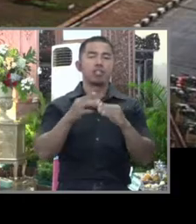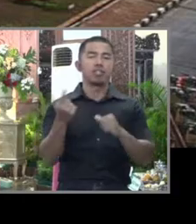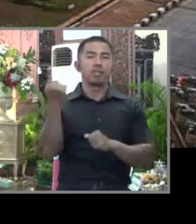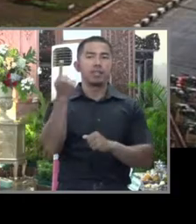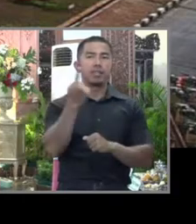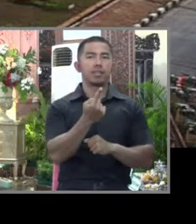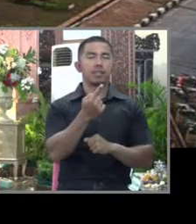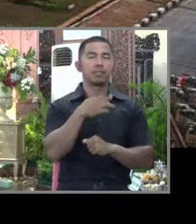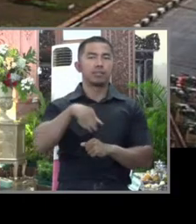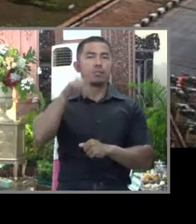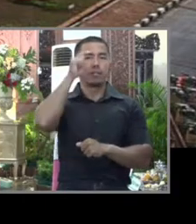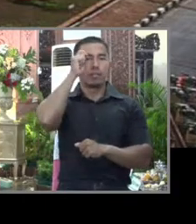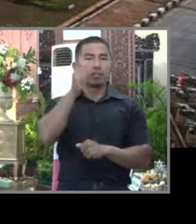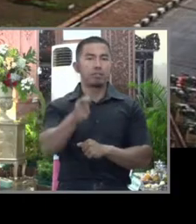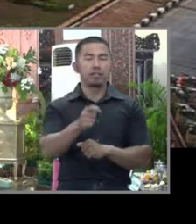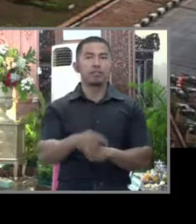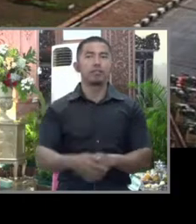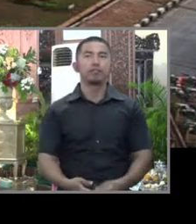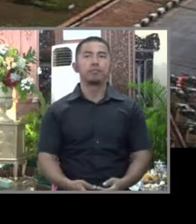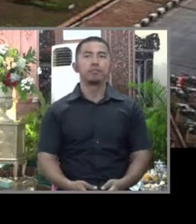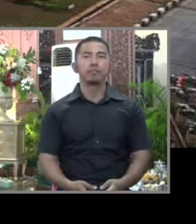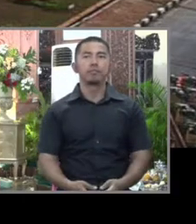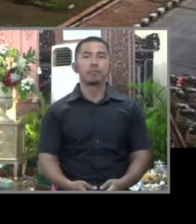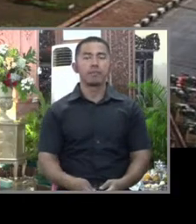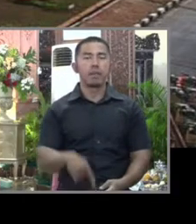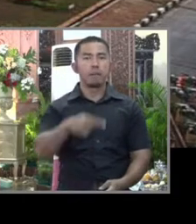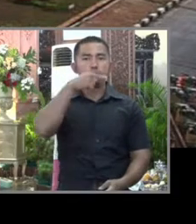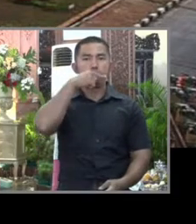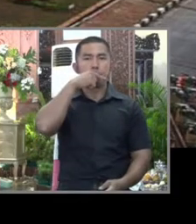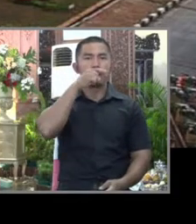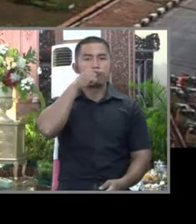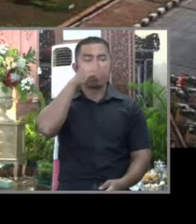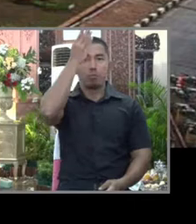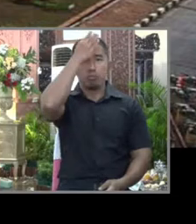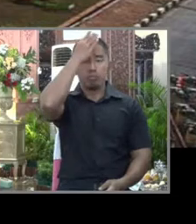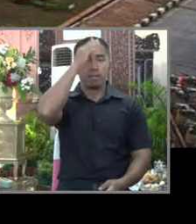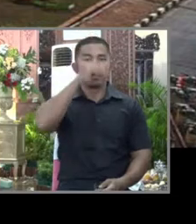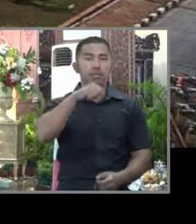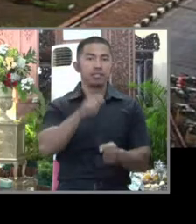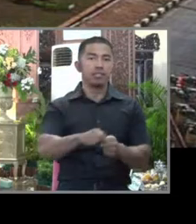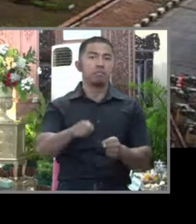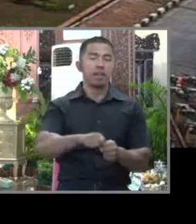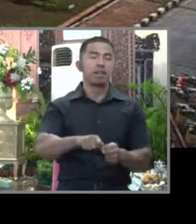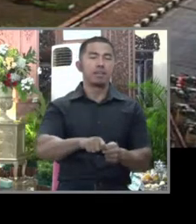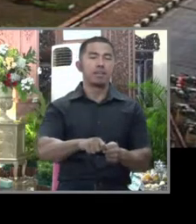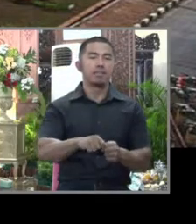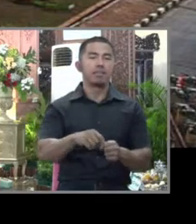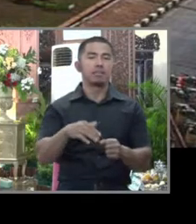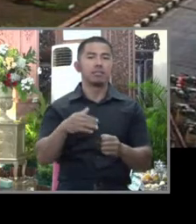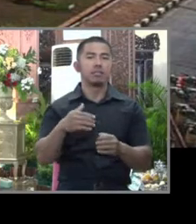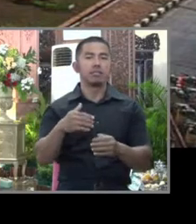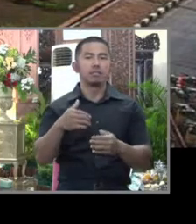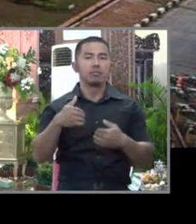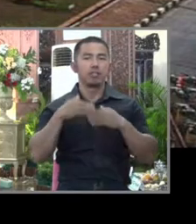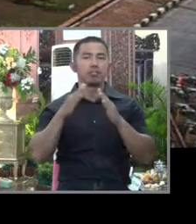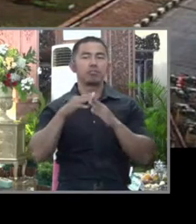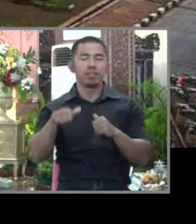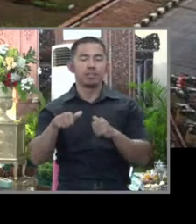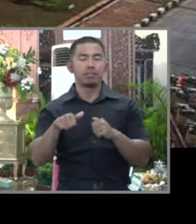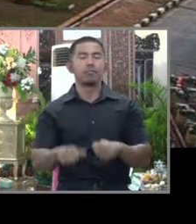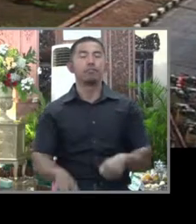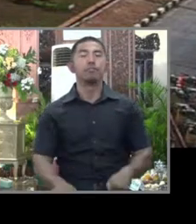yang saya hormati dan Pak Bupati Jepara khususon karena tuan rumah beserta forkompinda